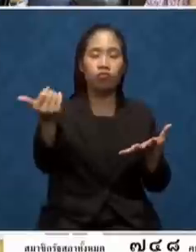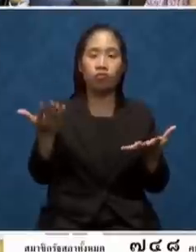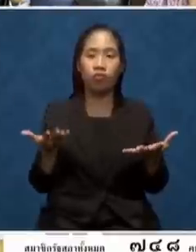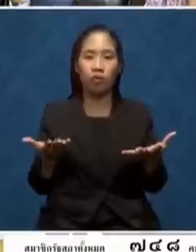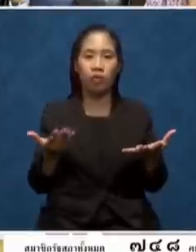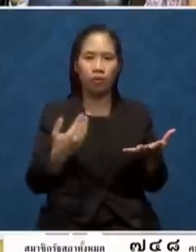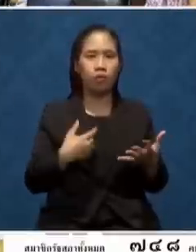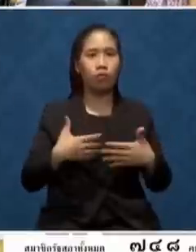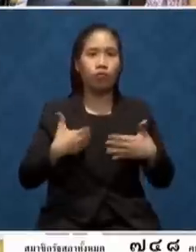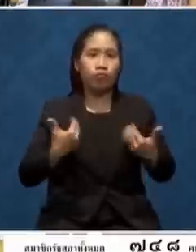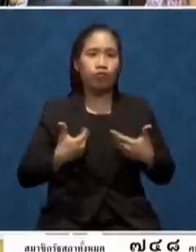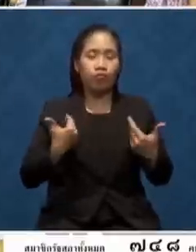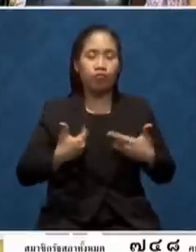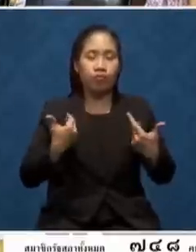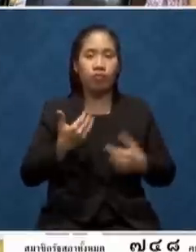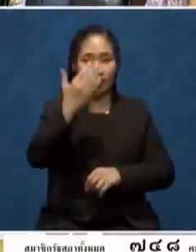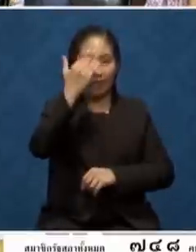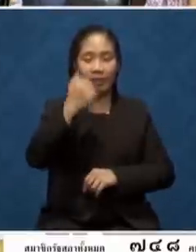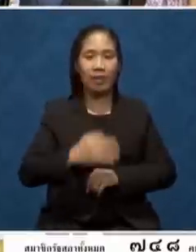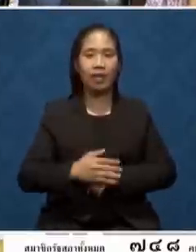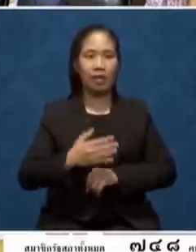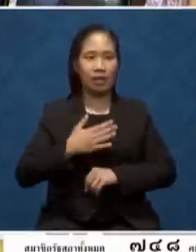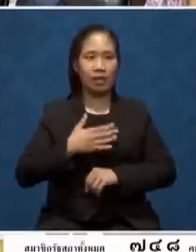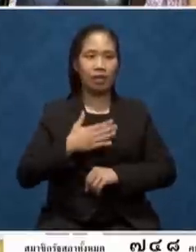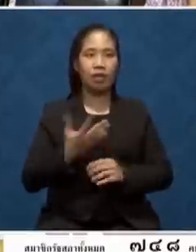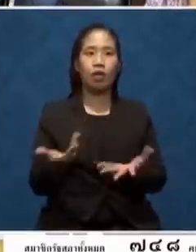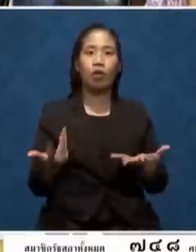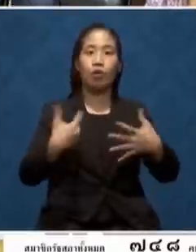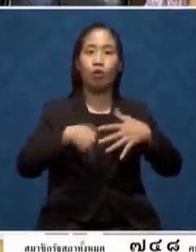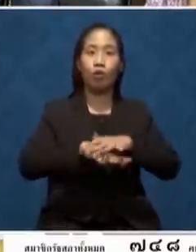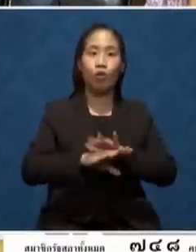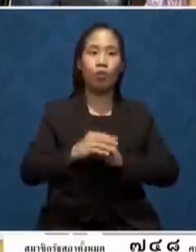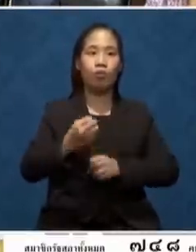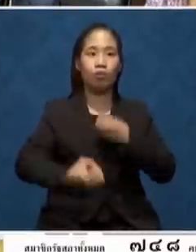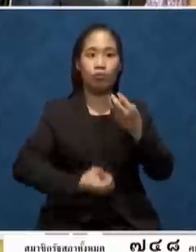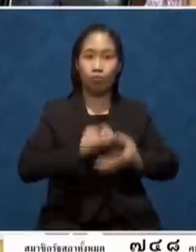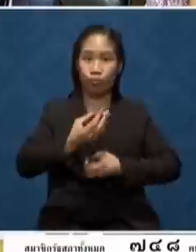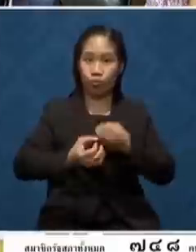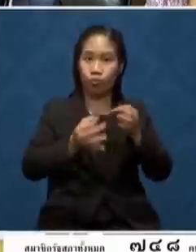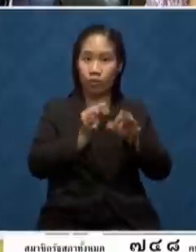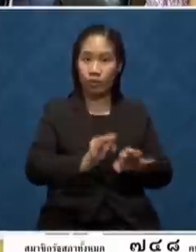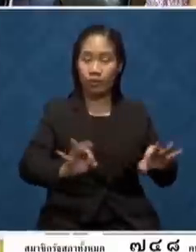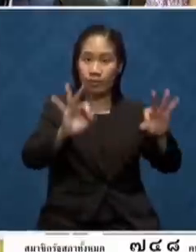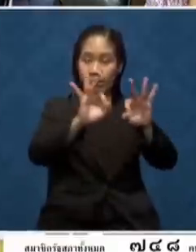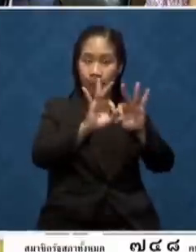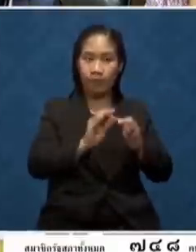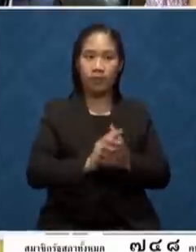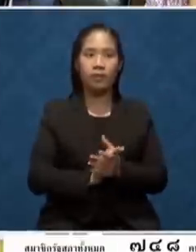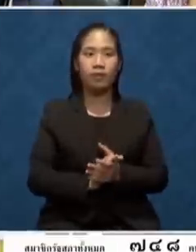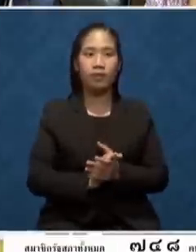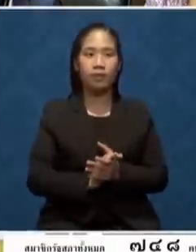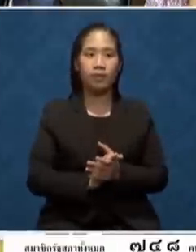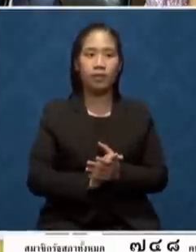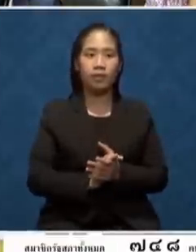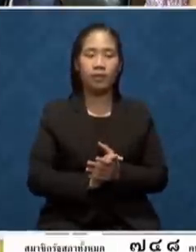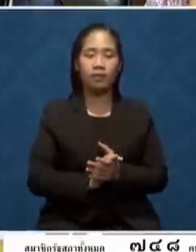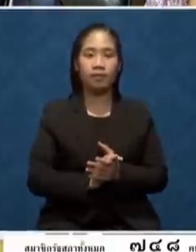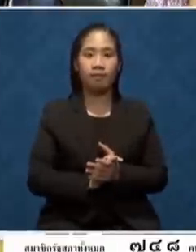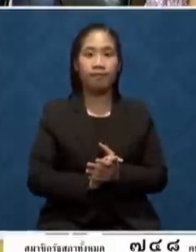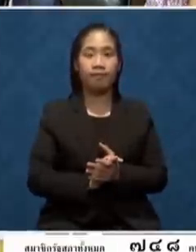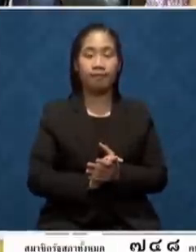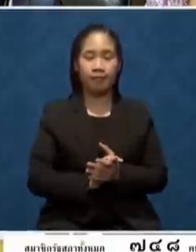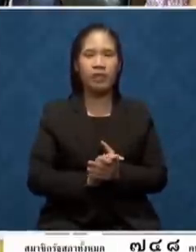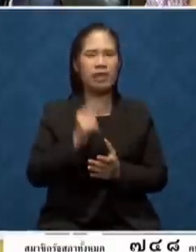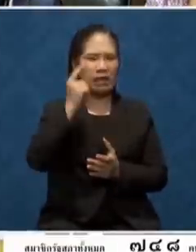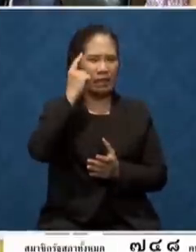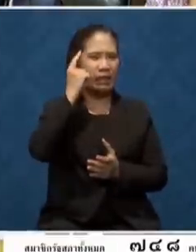ก็ดีใจที่จะได้ร่วมอภิปรายในเรื่องที่สำคัญซึ่งอาจจะเป็น